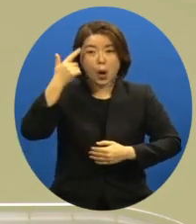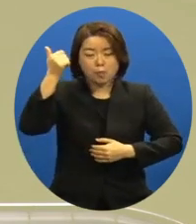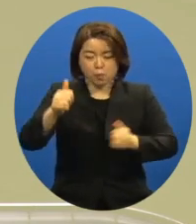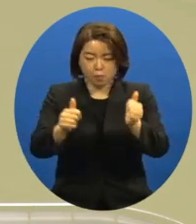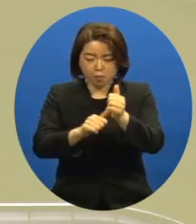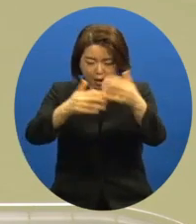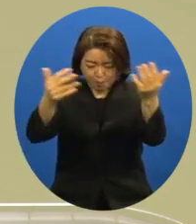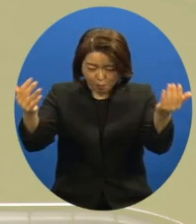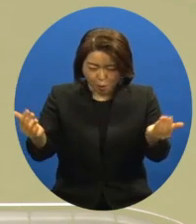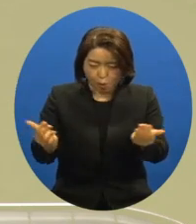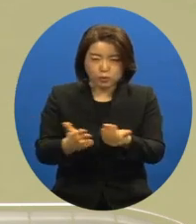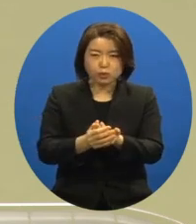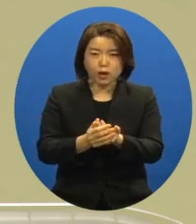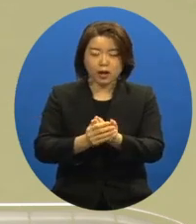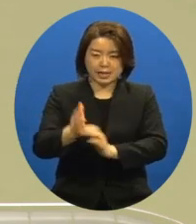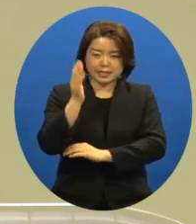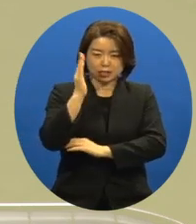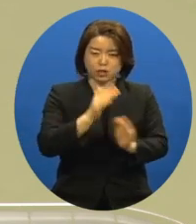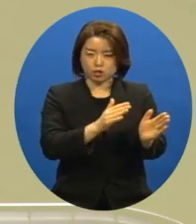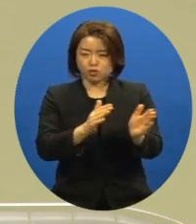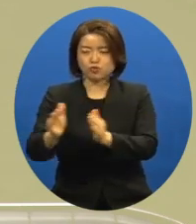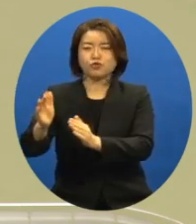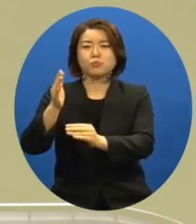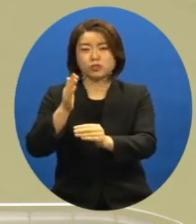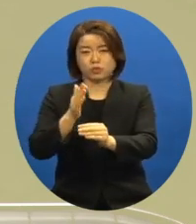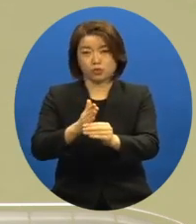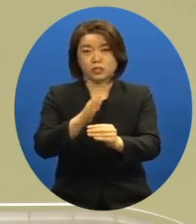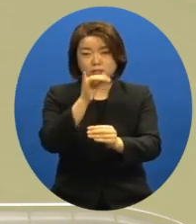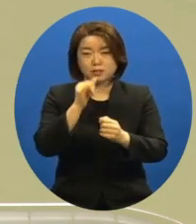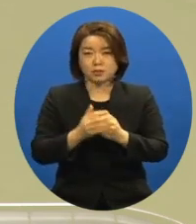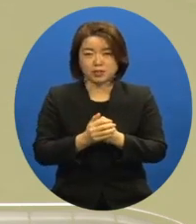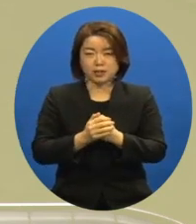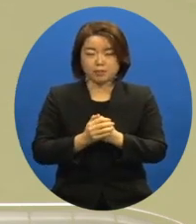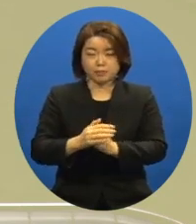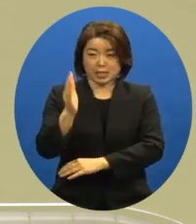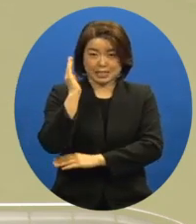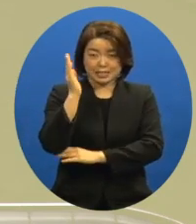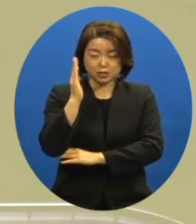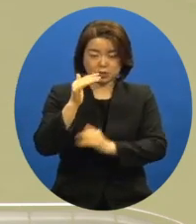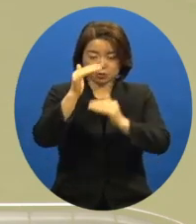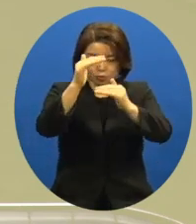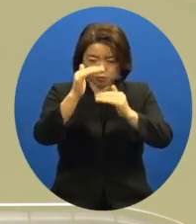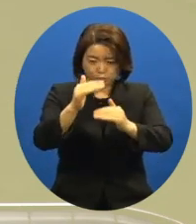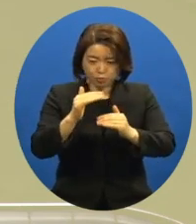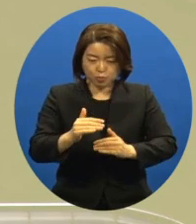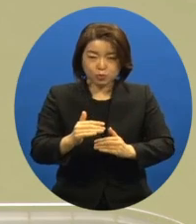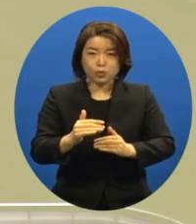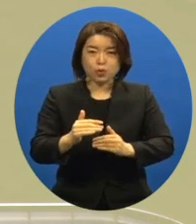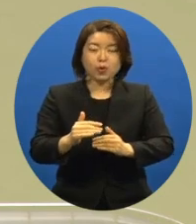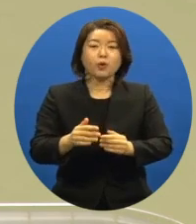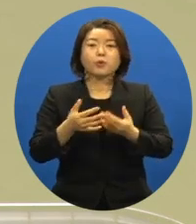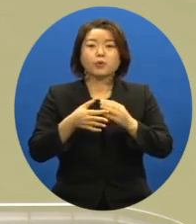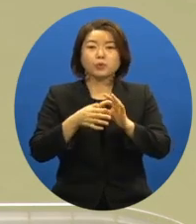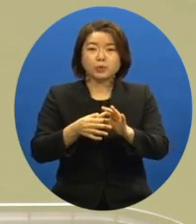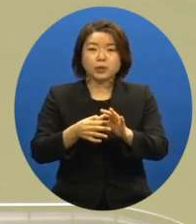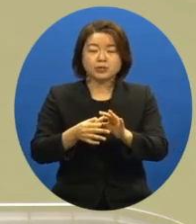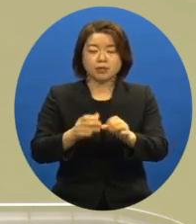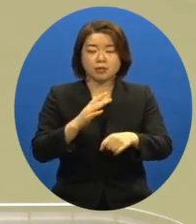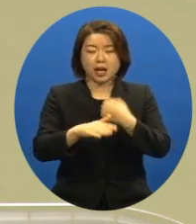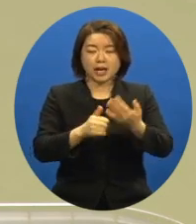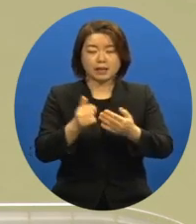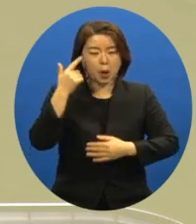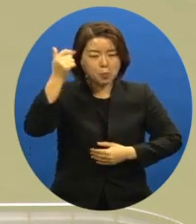전체가 다 함께 설교를 준비하고 있습니다. 설교를 준비하는 과정을 통해서 하나님은 목사님들